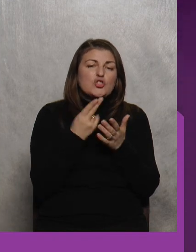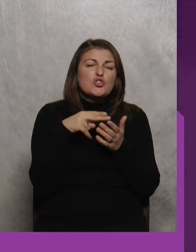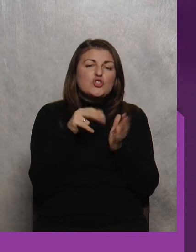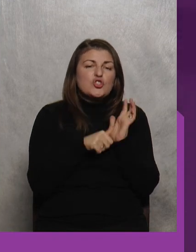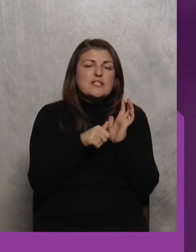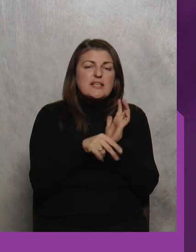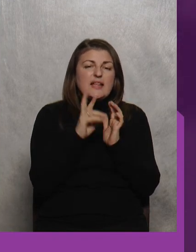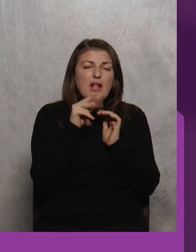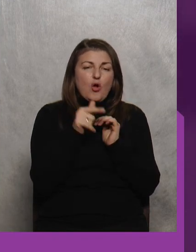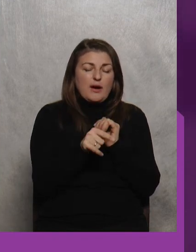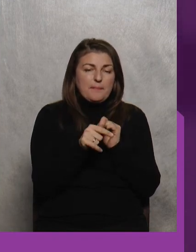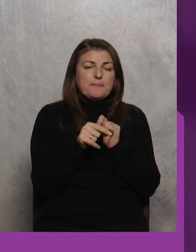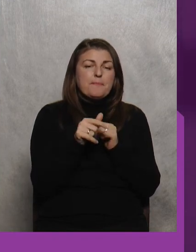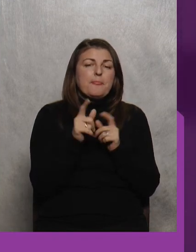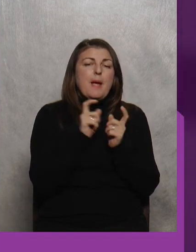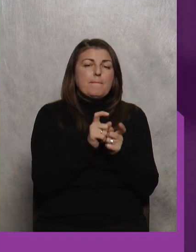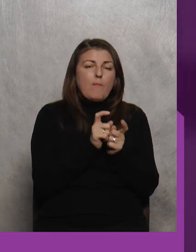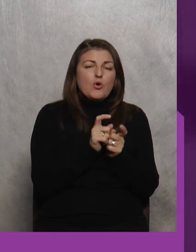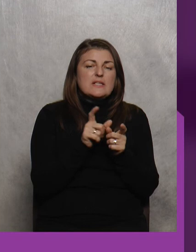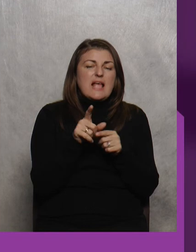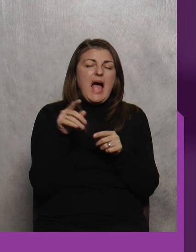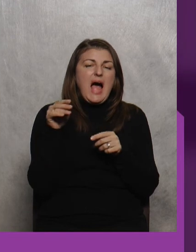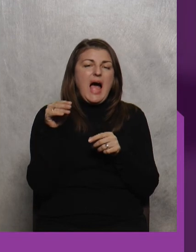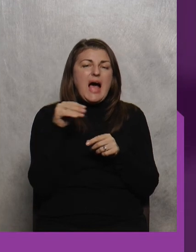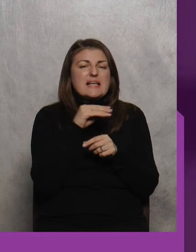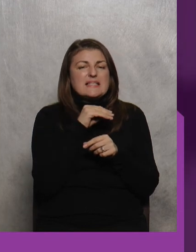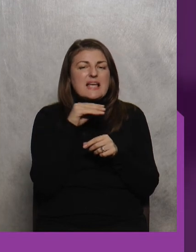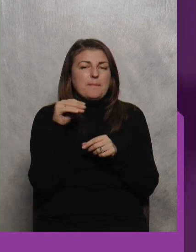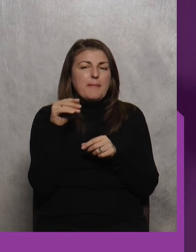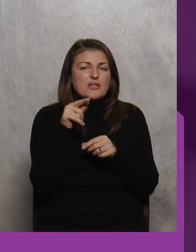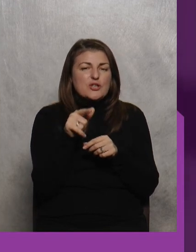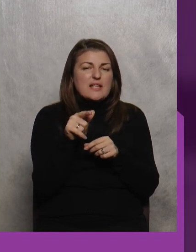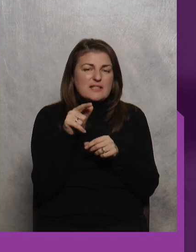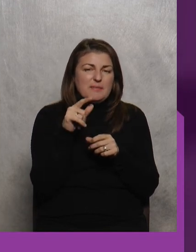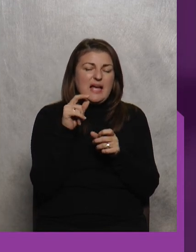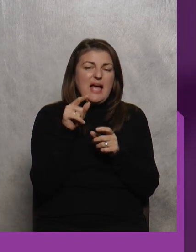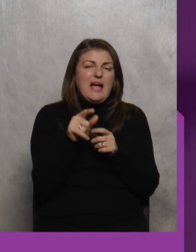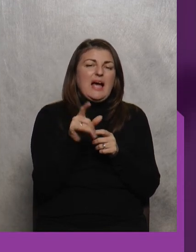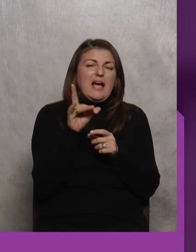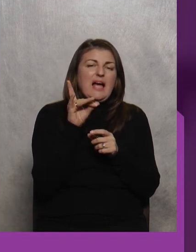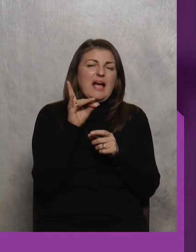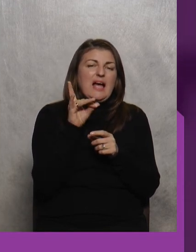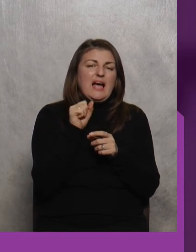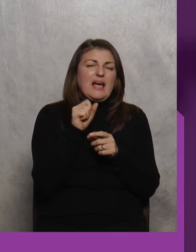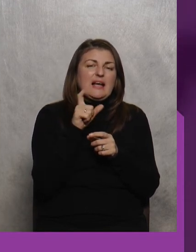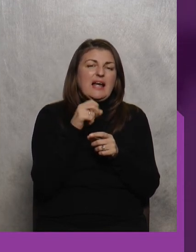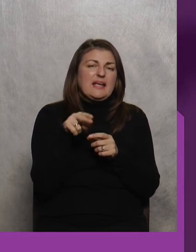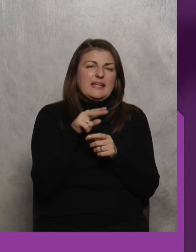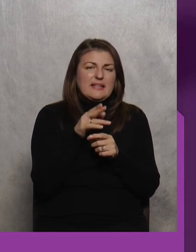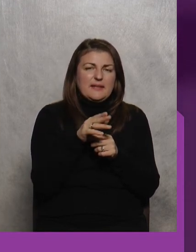60 кілограм, бореться з азербайджанським спортсменом Рахіп